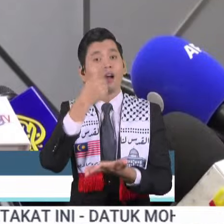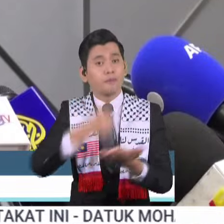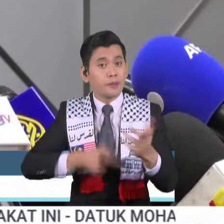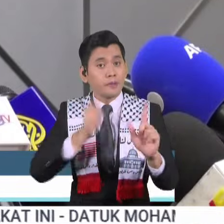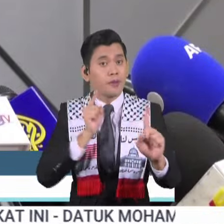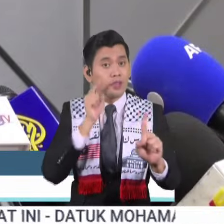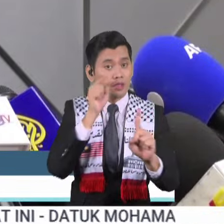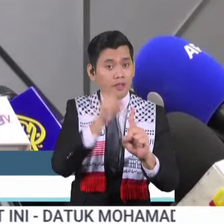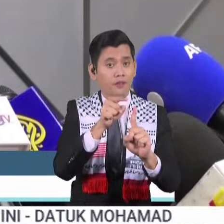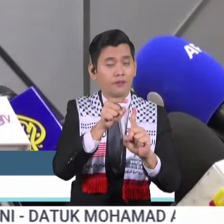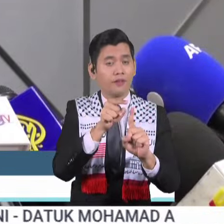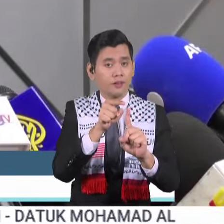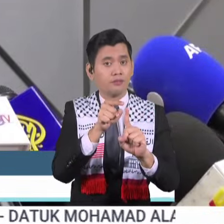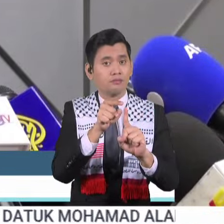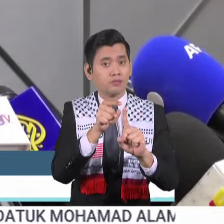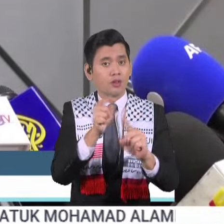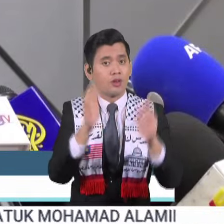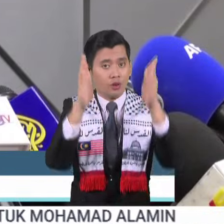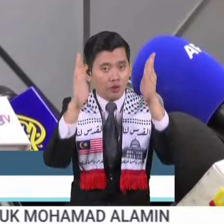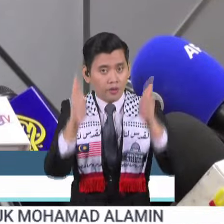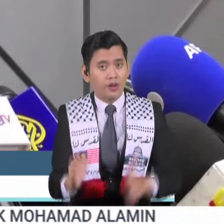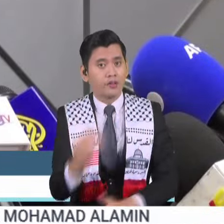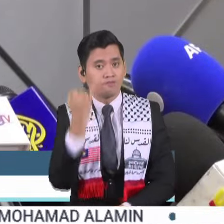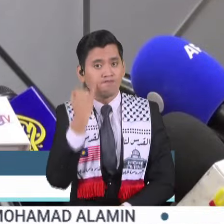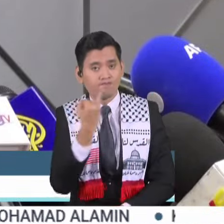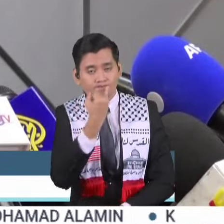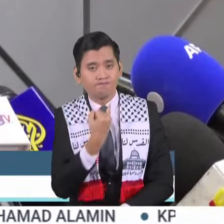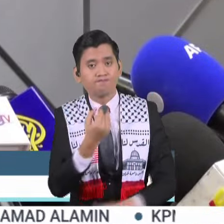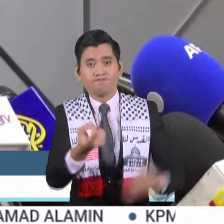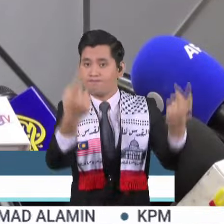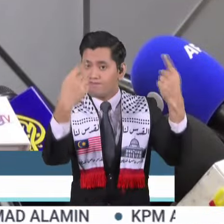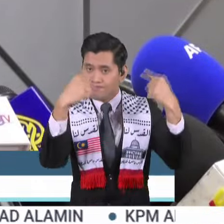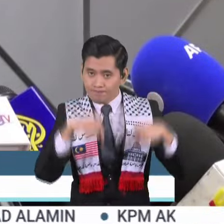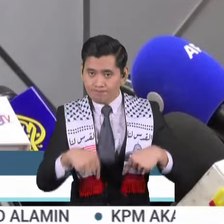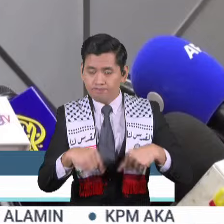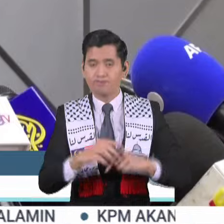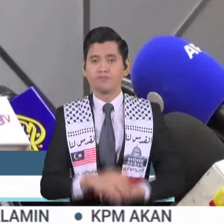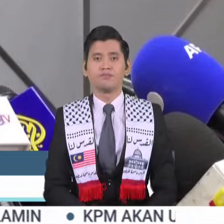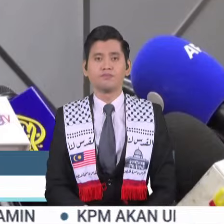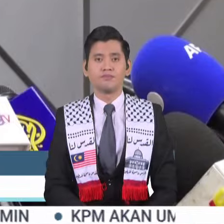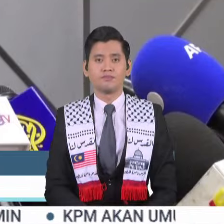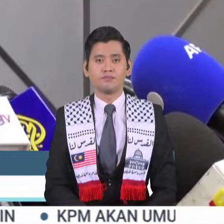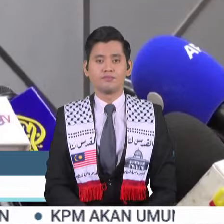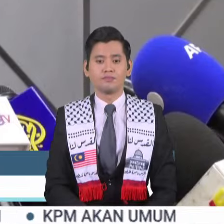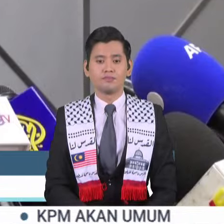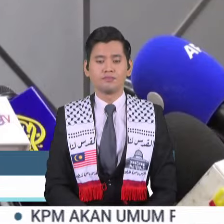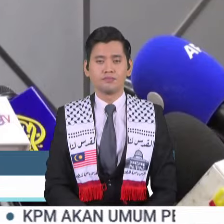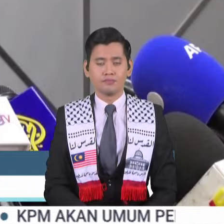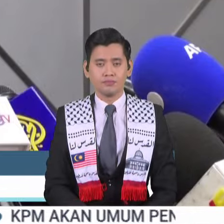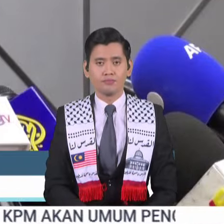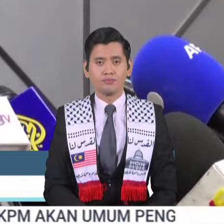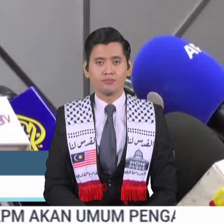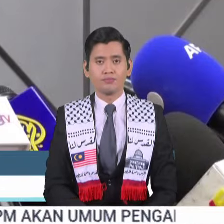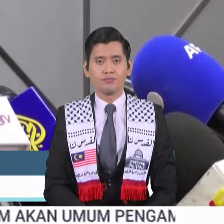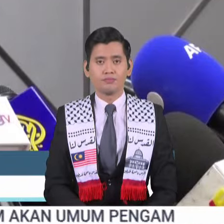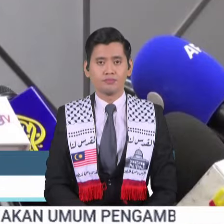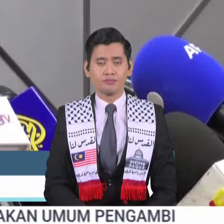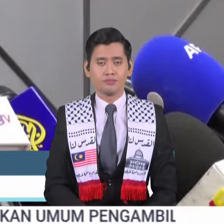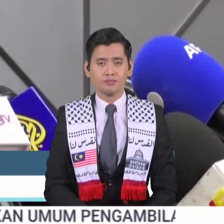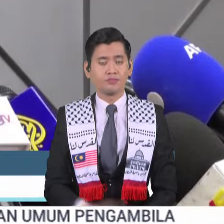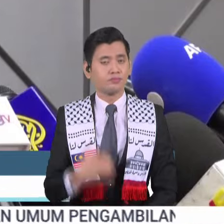dahulu. Motif ini perlu kurang-kurangnya pengakuan daripada, kiranya ada pengakuan daripada